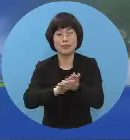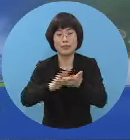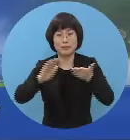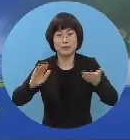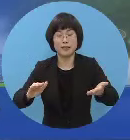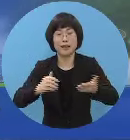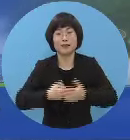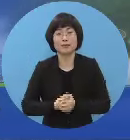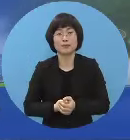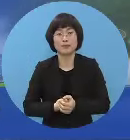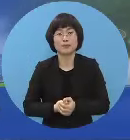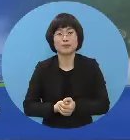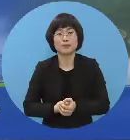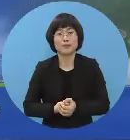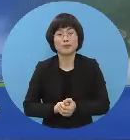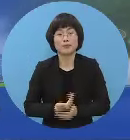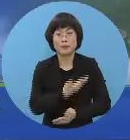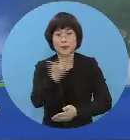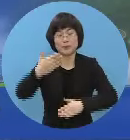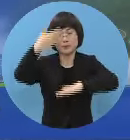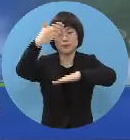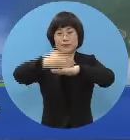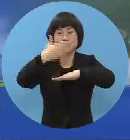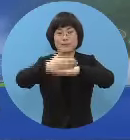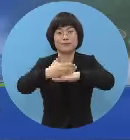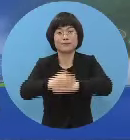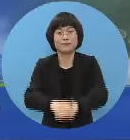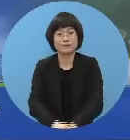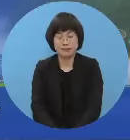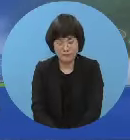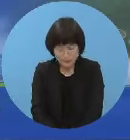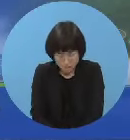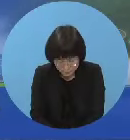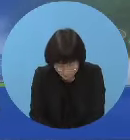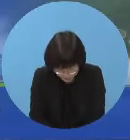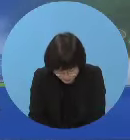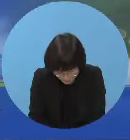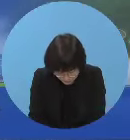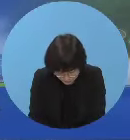땅 전남 도정뉴스 여기서 마칩니다. 함께해 주신 여러분 고맙습니다.